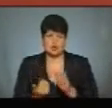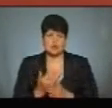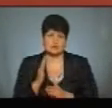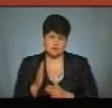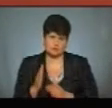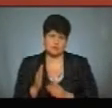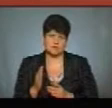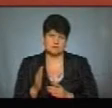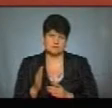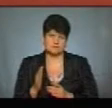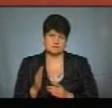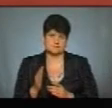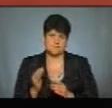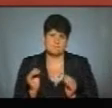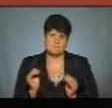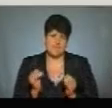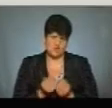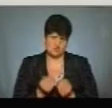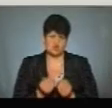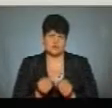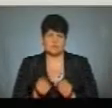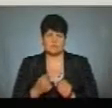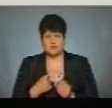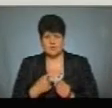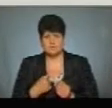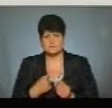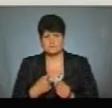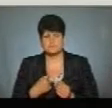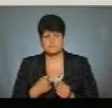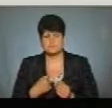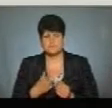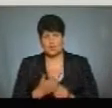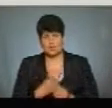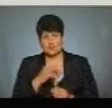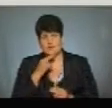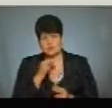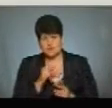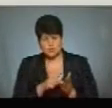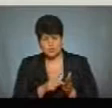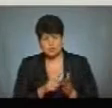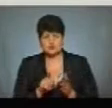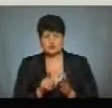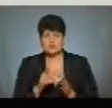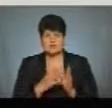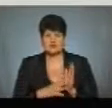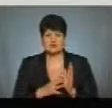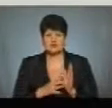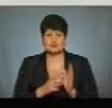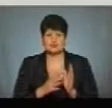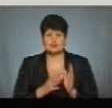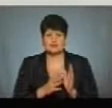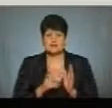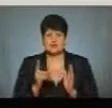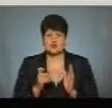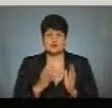оновлення буде на порядок менший, тому що я все ж таки ну, хочу звернути увагу, що все ж таки 199 депутатів